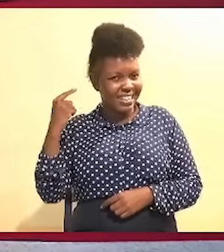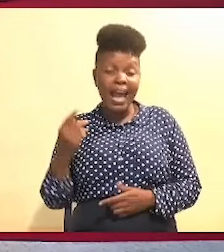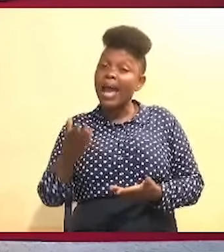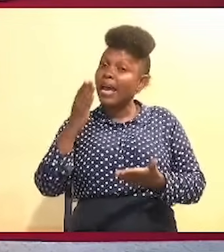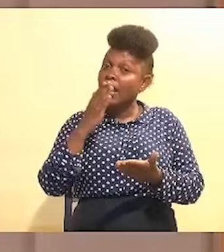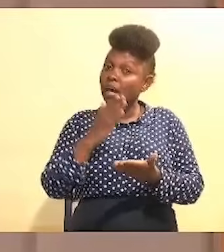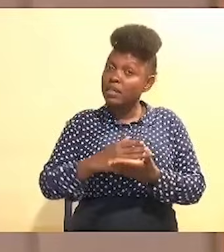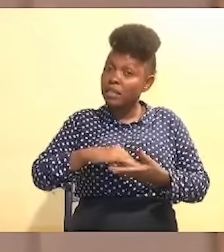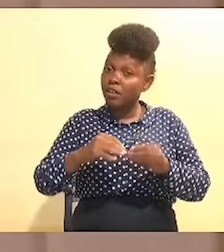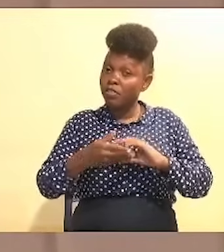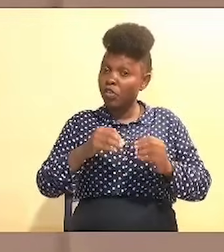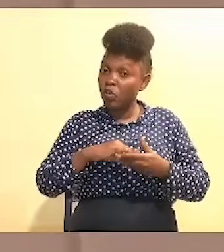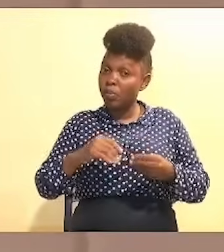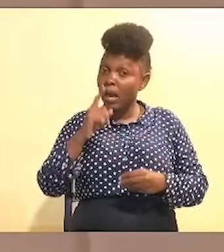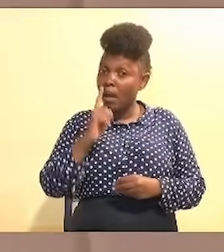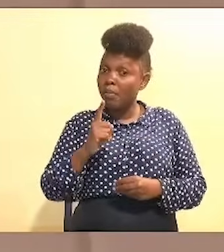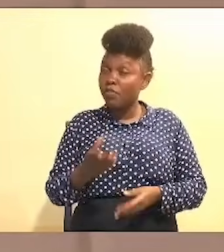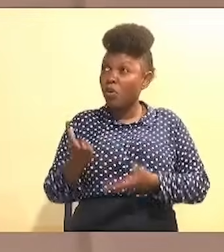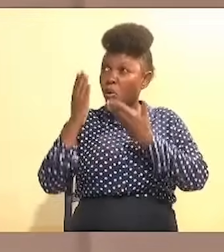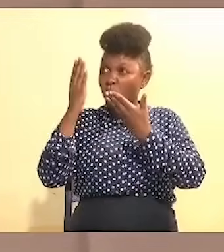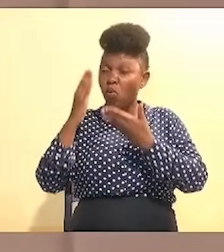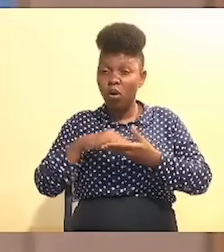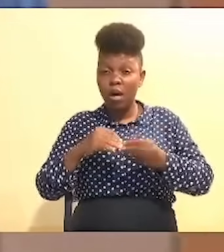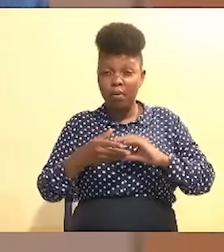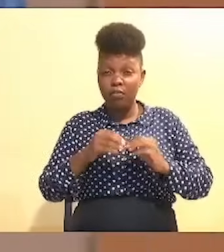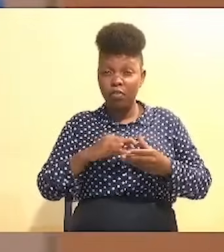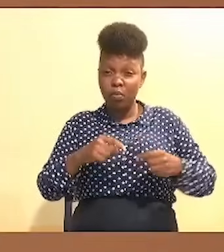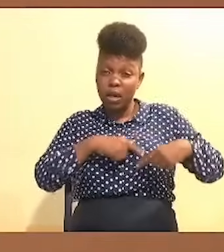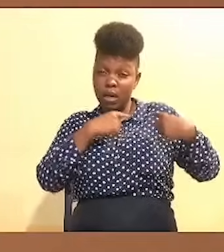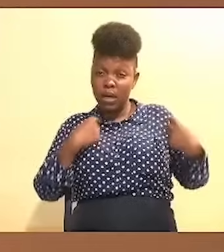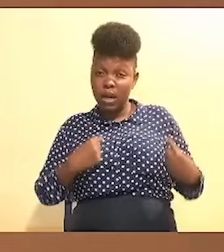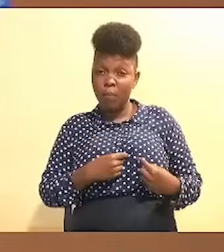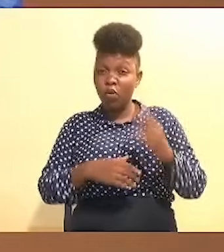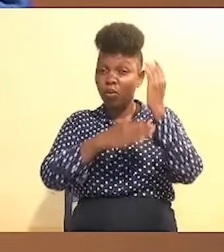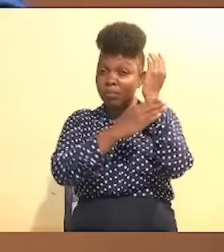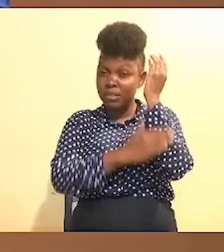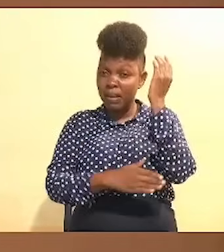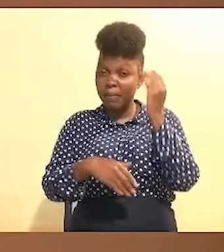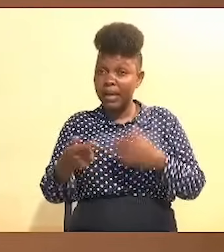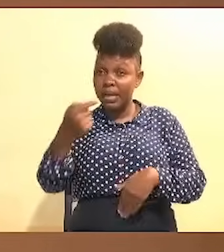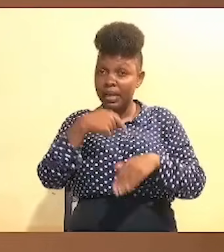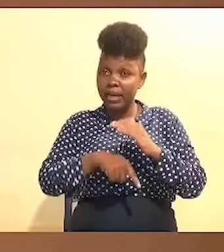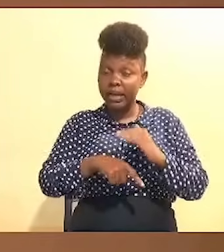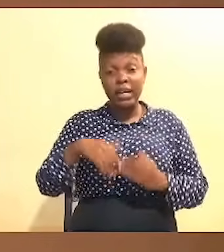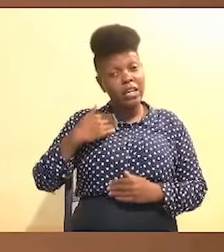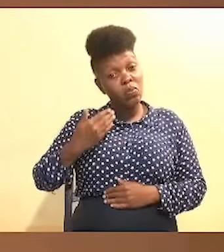Katika viumbe ambavyo Mungu ameviumba na moyo wa msamaha ndani ni